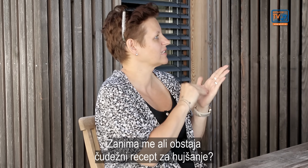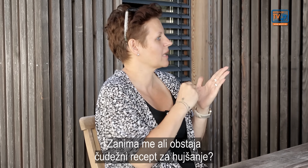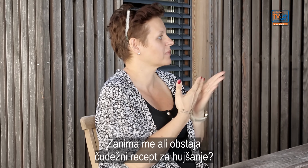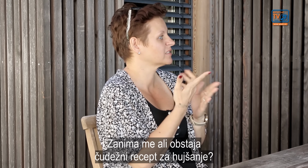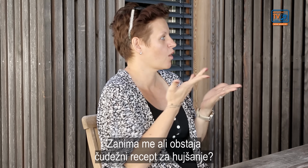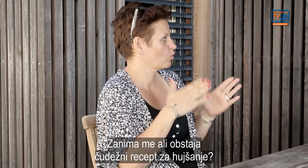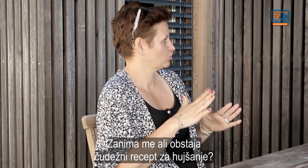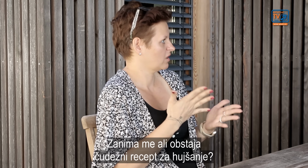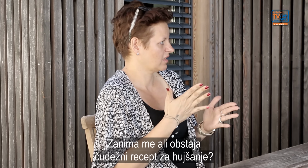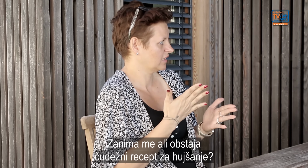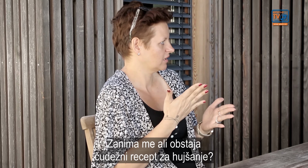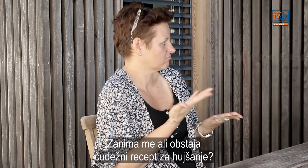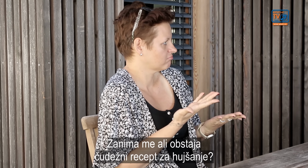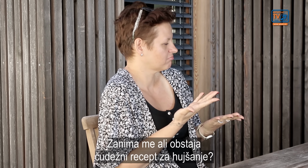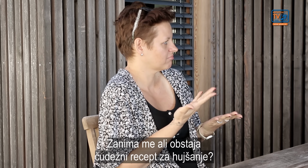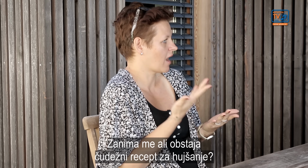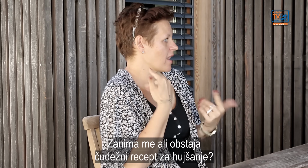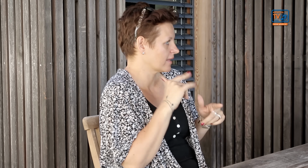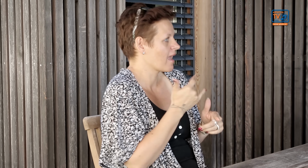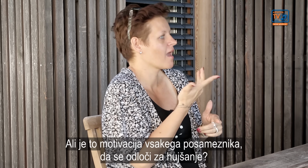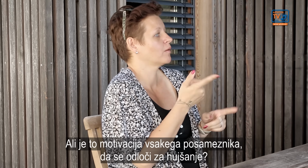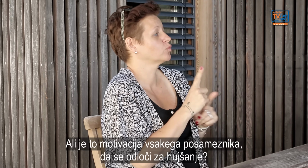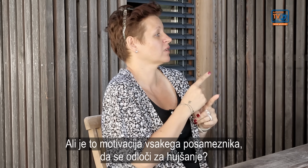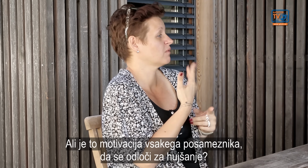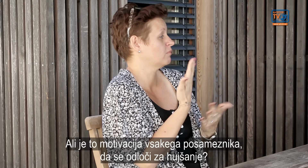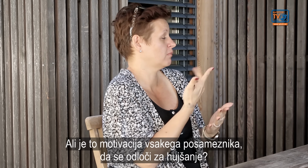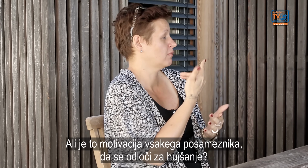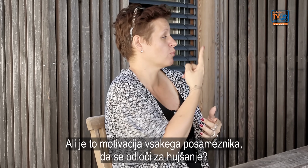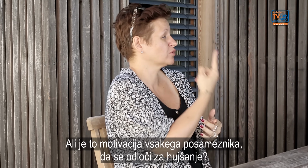Zanima me, ali obstaja čudežni recept za hujšanje?